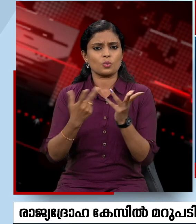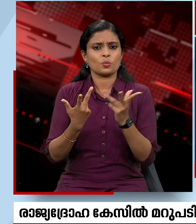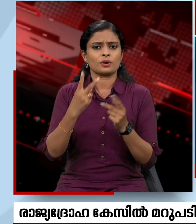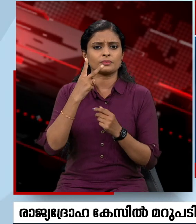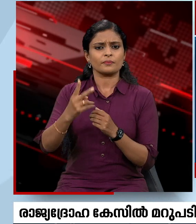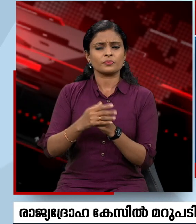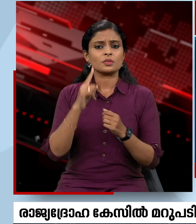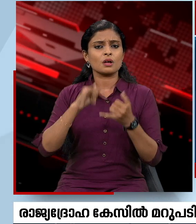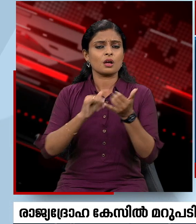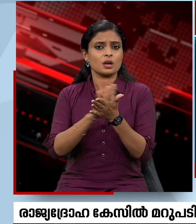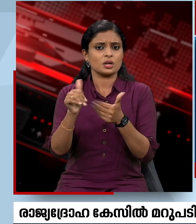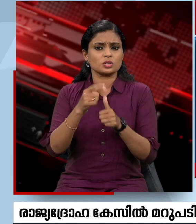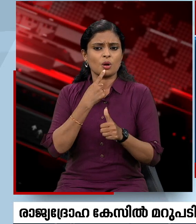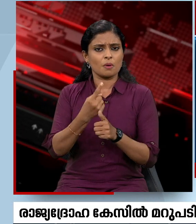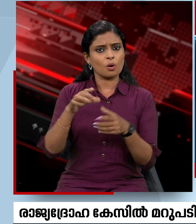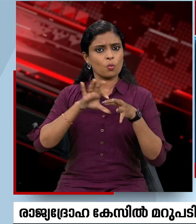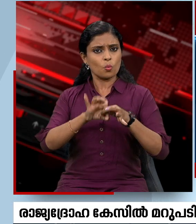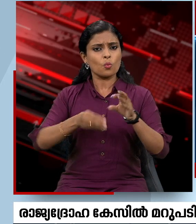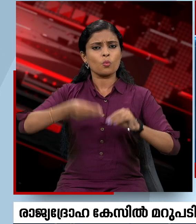മറുപടി സത്യവാങ്മൂലത്തിൽ കൂടുതലായി പറയുന്നത്?